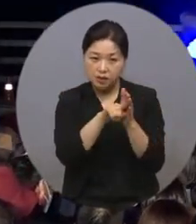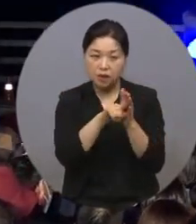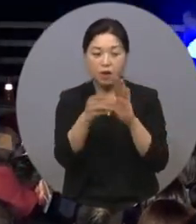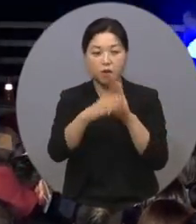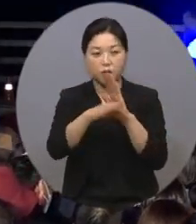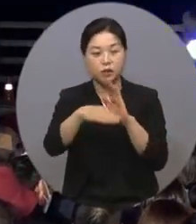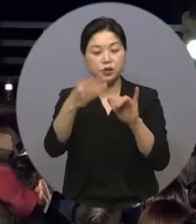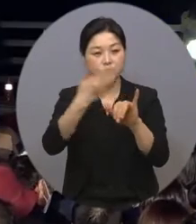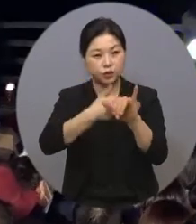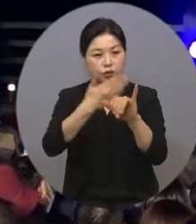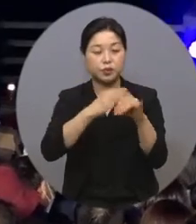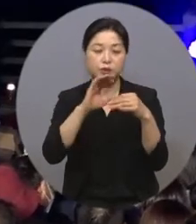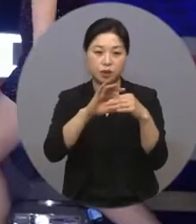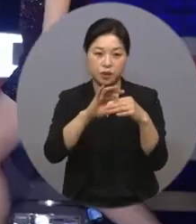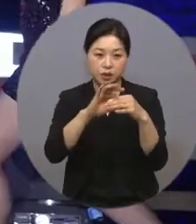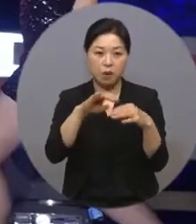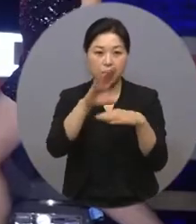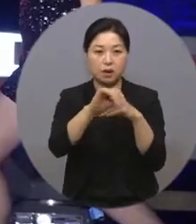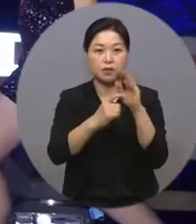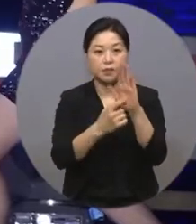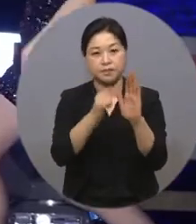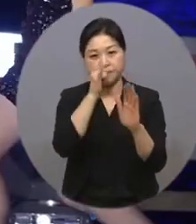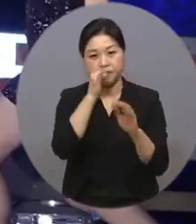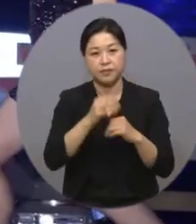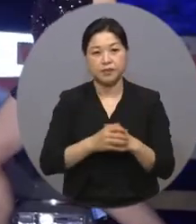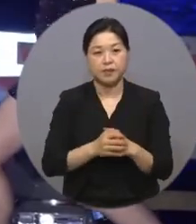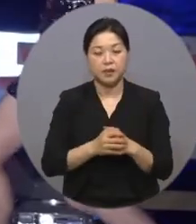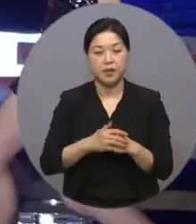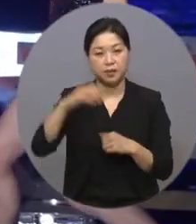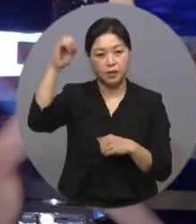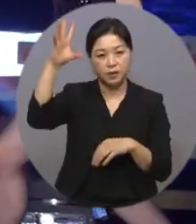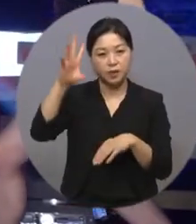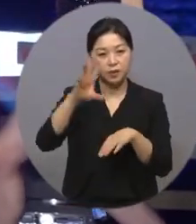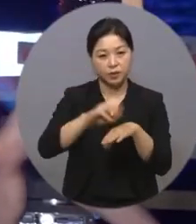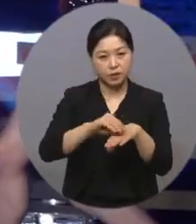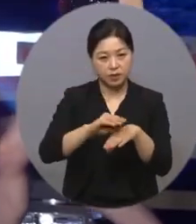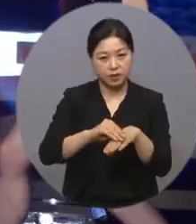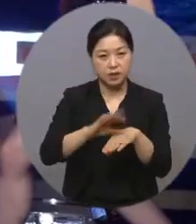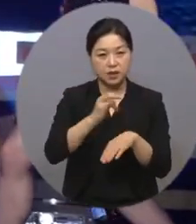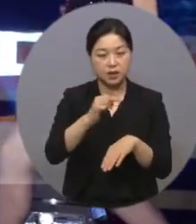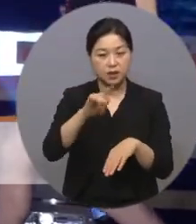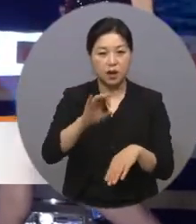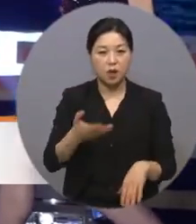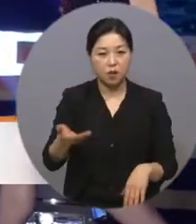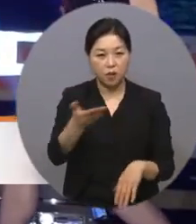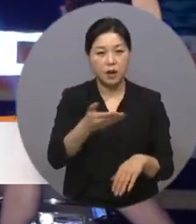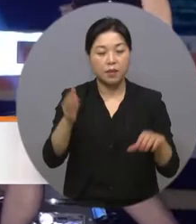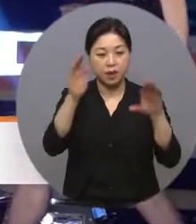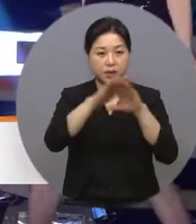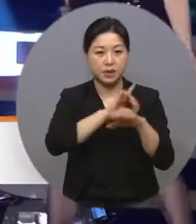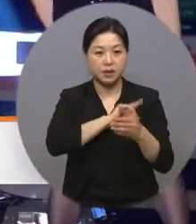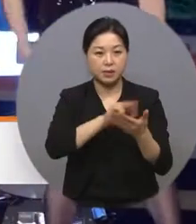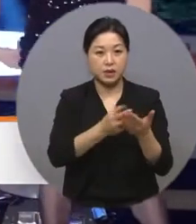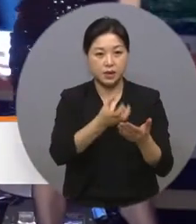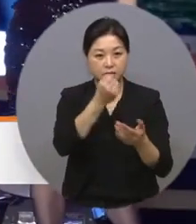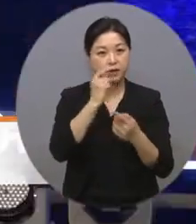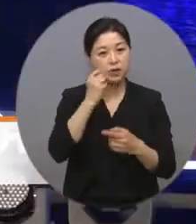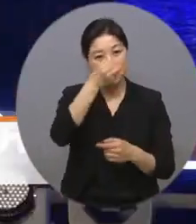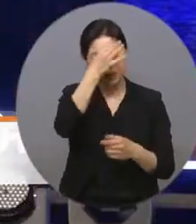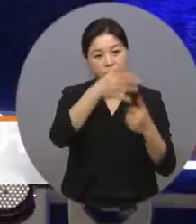실시간 생중계를 병행했습니다. 빛으로 물드는 예당호의 밤이라는 주제로 지역 예술팀과 현악 미니